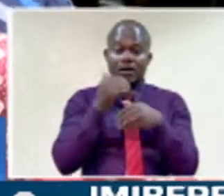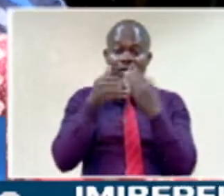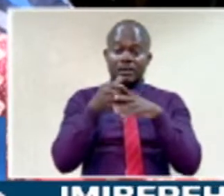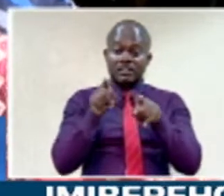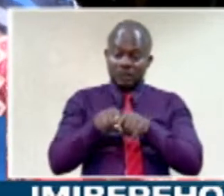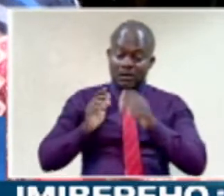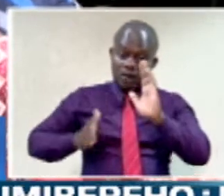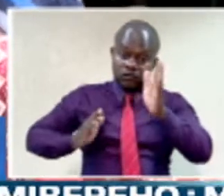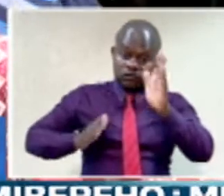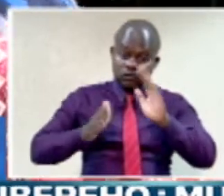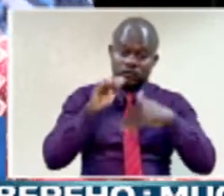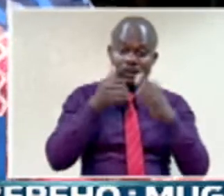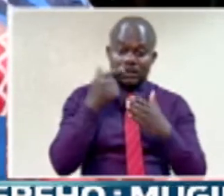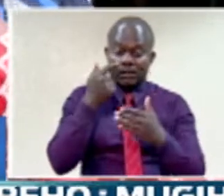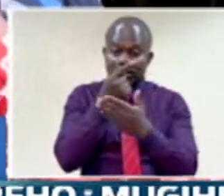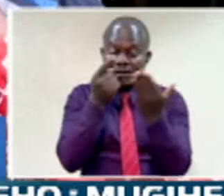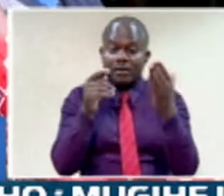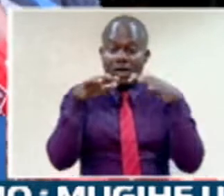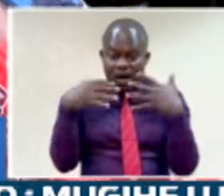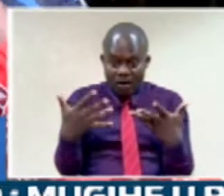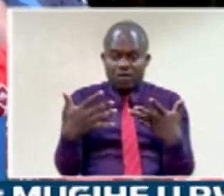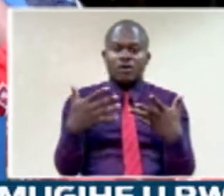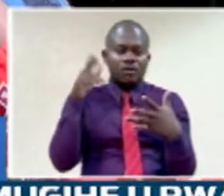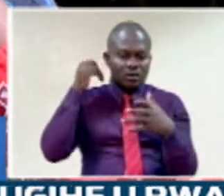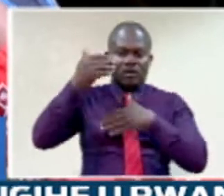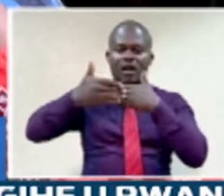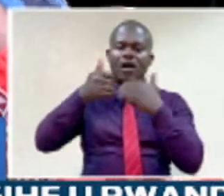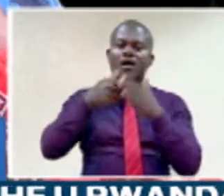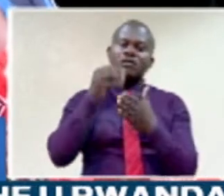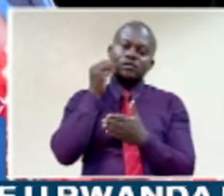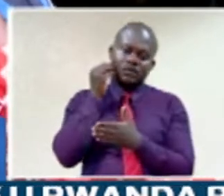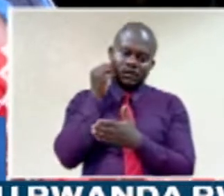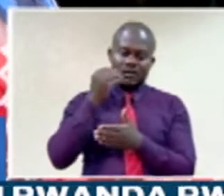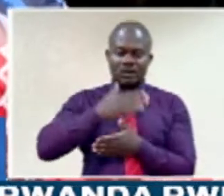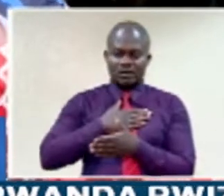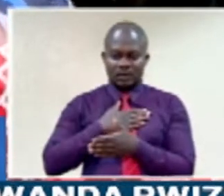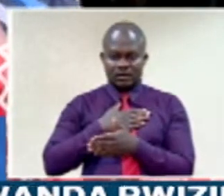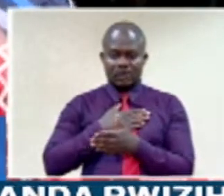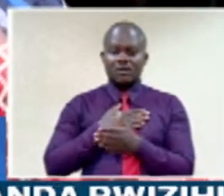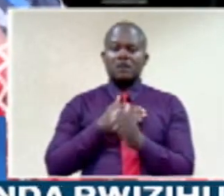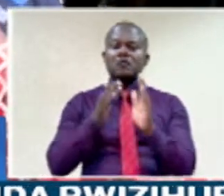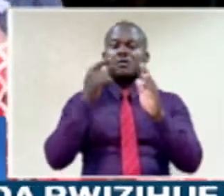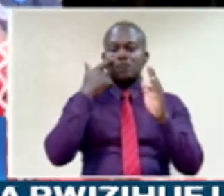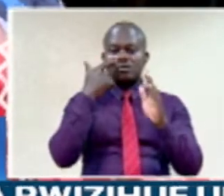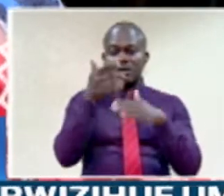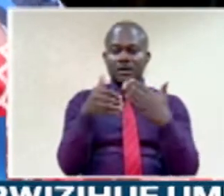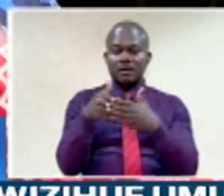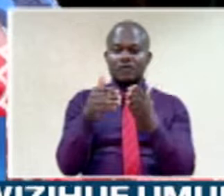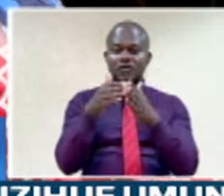nasohotse niruka ngiye nyine ngiye ndebera kuko numvaga iki bavugira neza uruhande rw'igipangu cyanjye. Ndasohoka ngeze hanze nsanga